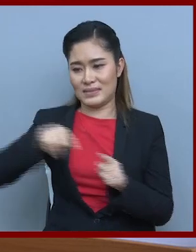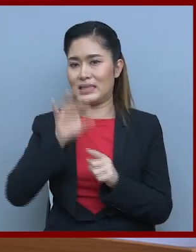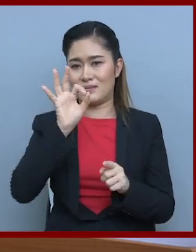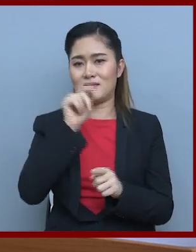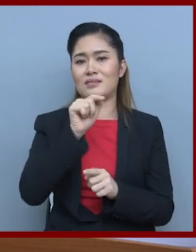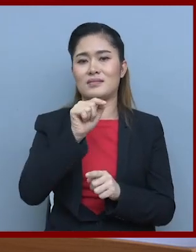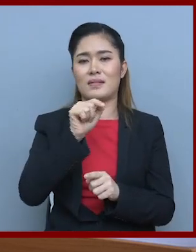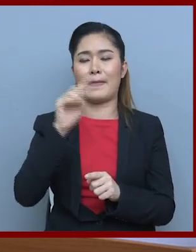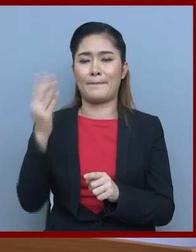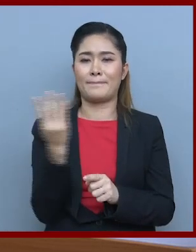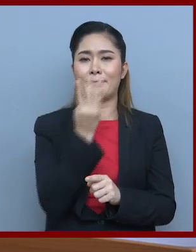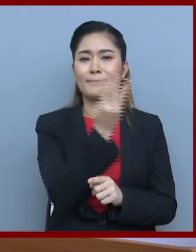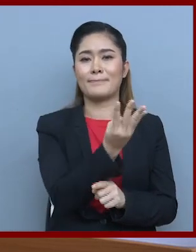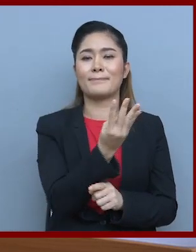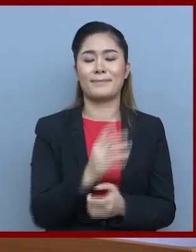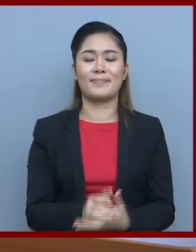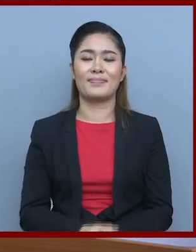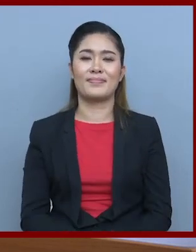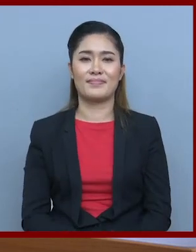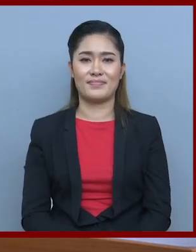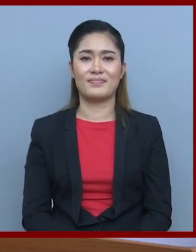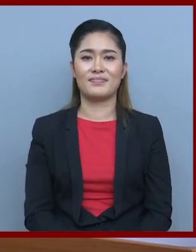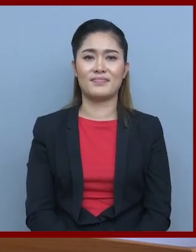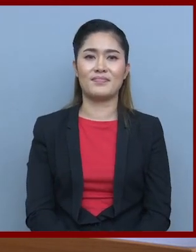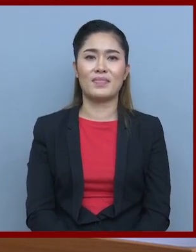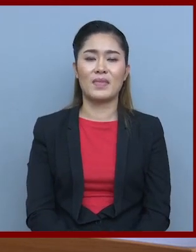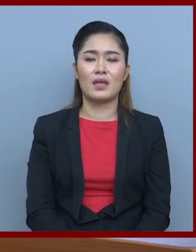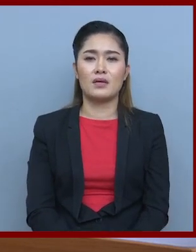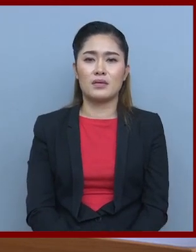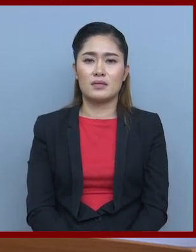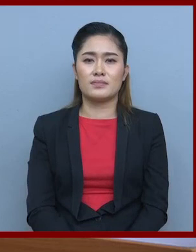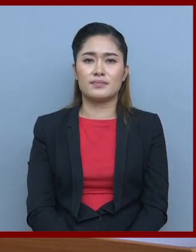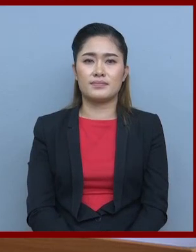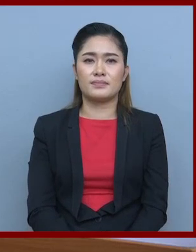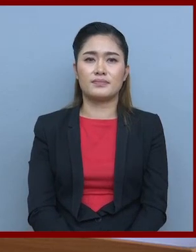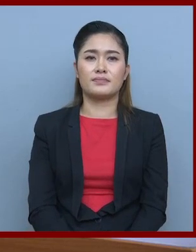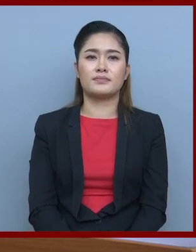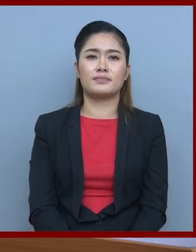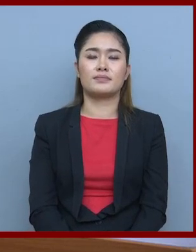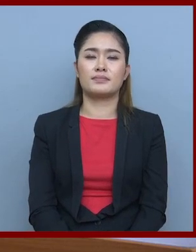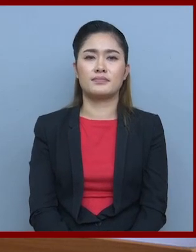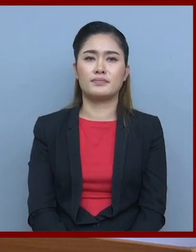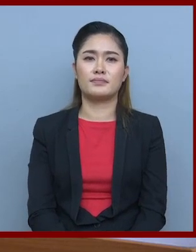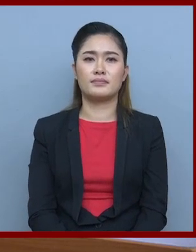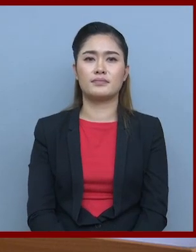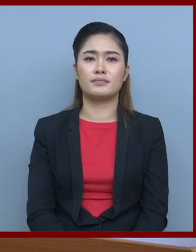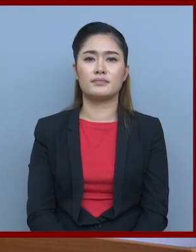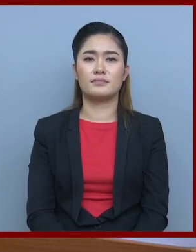panel ก่อน select panel ให้เกิด8ตุ่มนี้ก่อนแล้วก็วางลงโอเคลากลงมาที